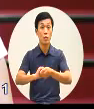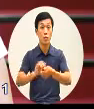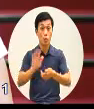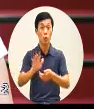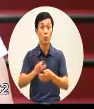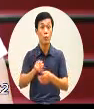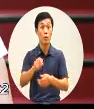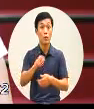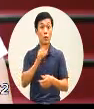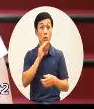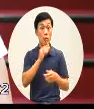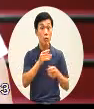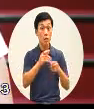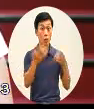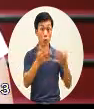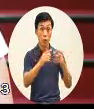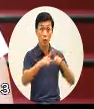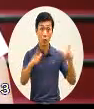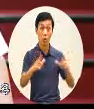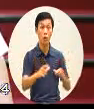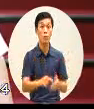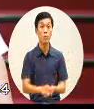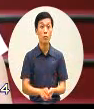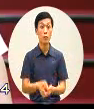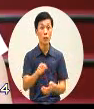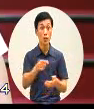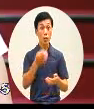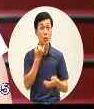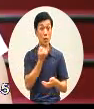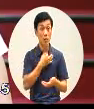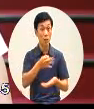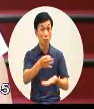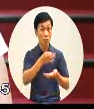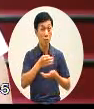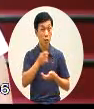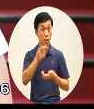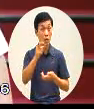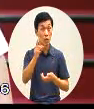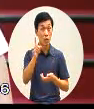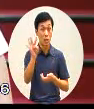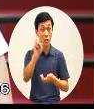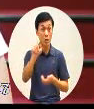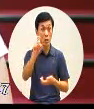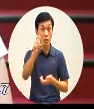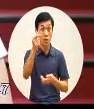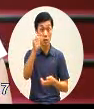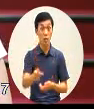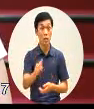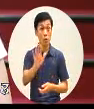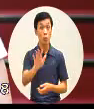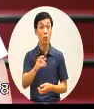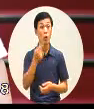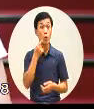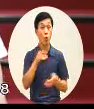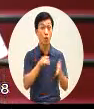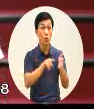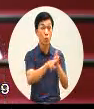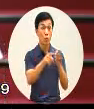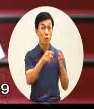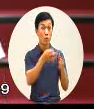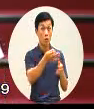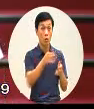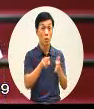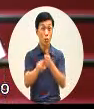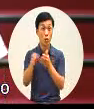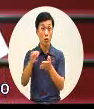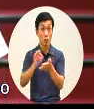用，这个是事关很大的问题哦。 是，现在 有可能修开规则一个哦。 现在我要跟陈议员报告。 然后你专款专用啦、啊，你是不是